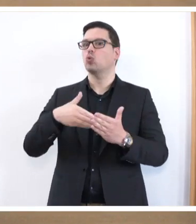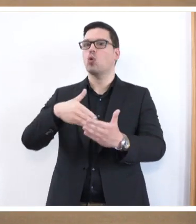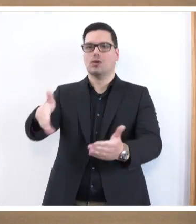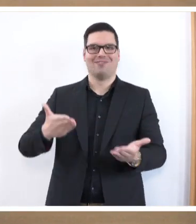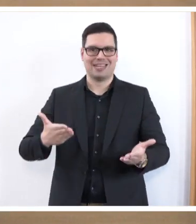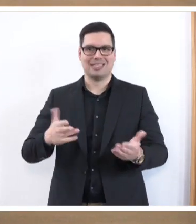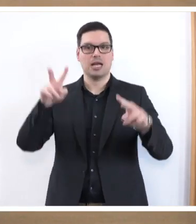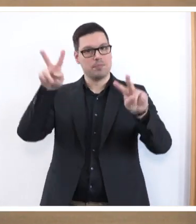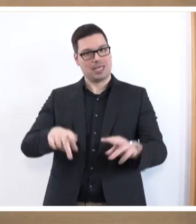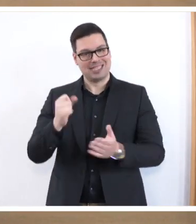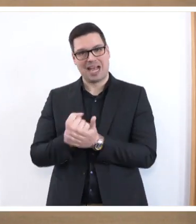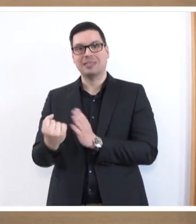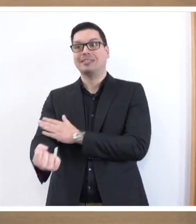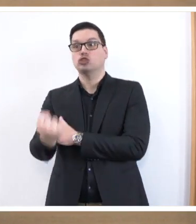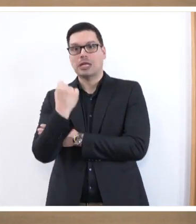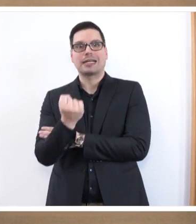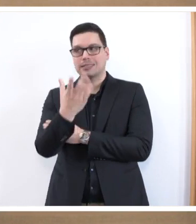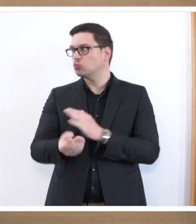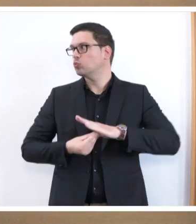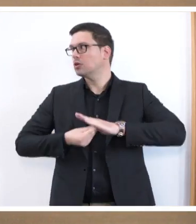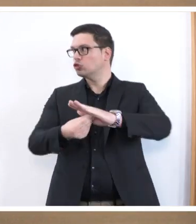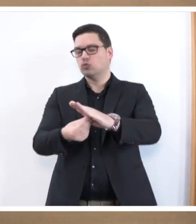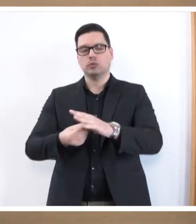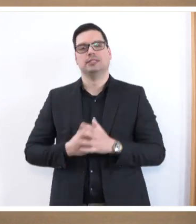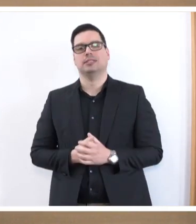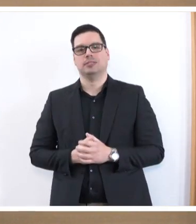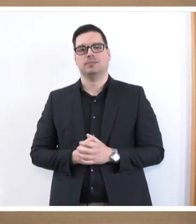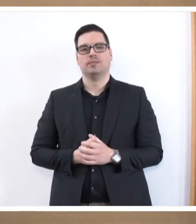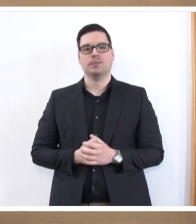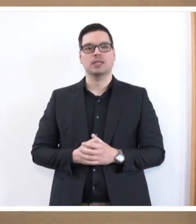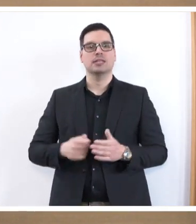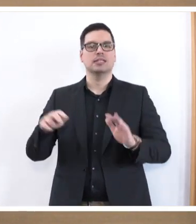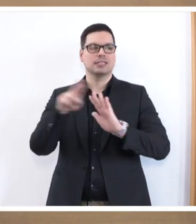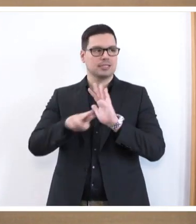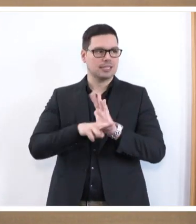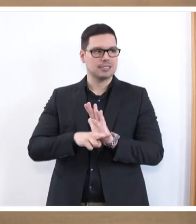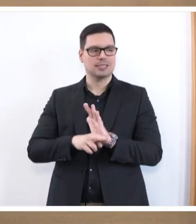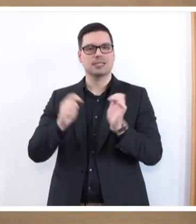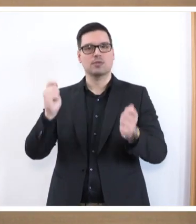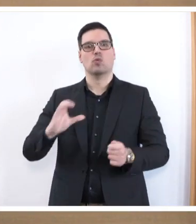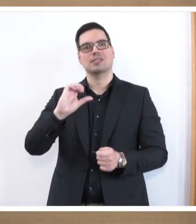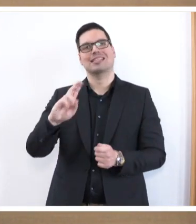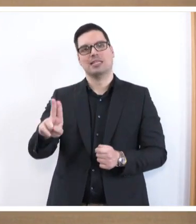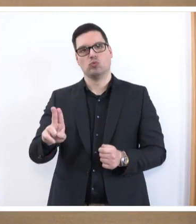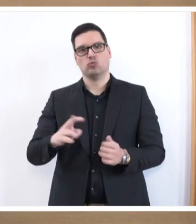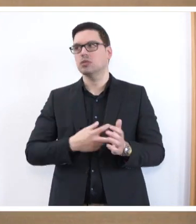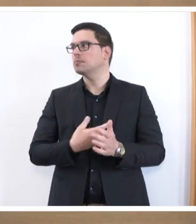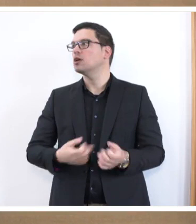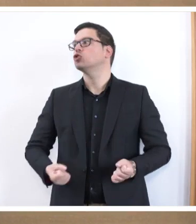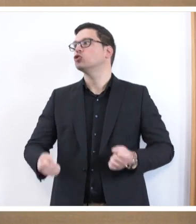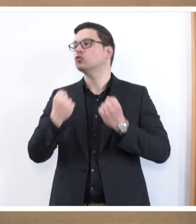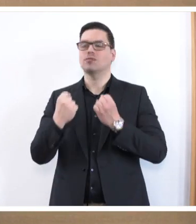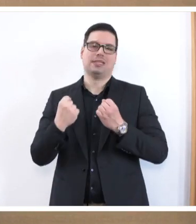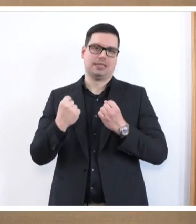ihrem Ehrenamt stärken und auch unterstützen. Im Gesetzesentwurf der CDU steht, dass es immer schwieriger wird,